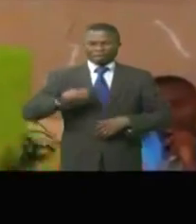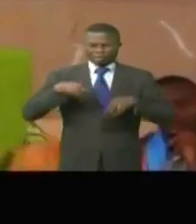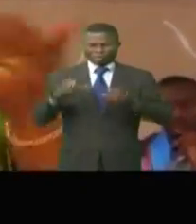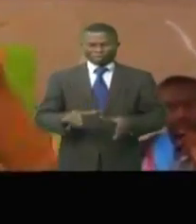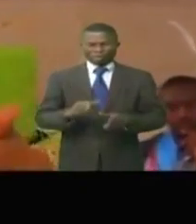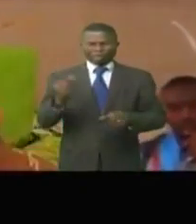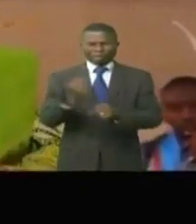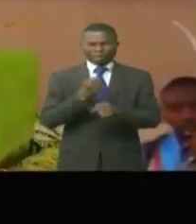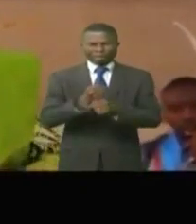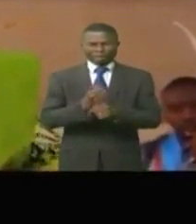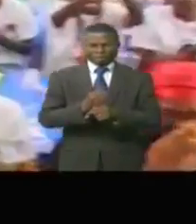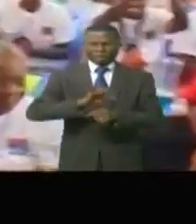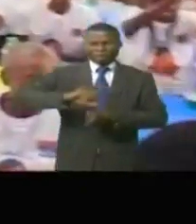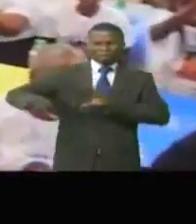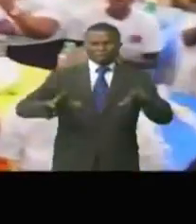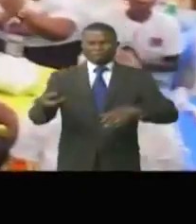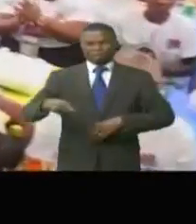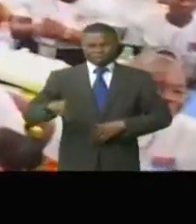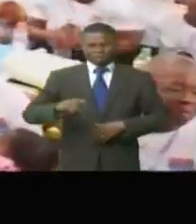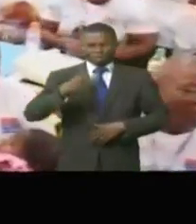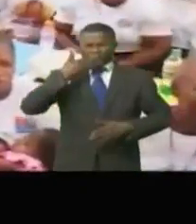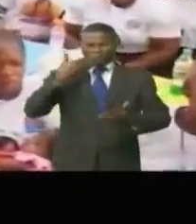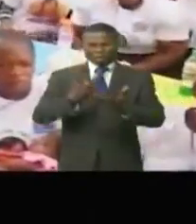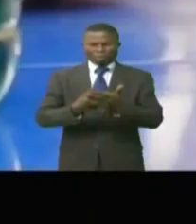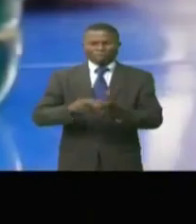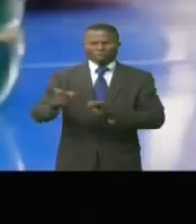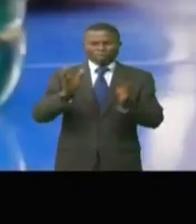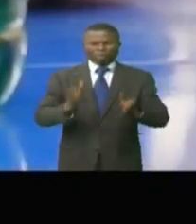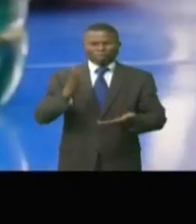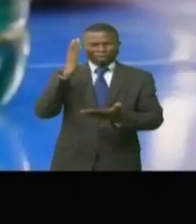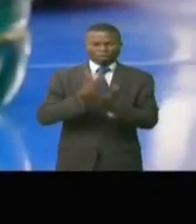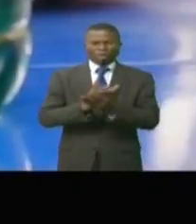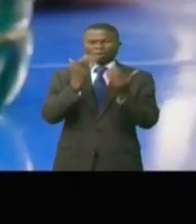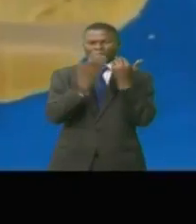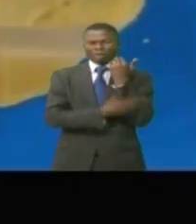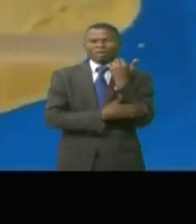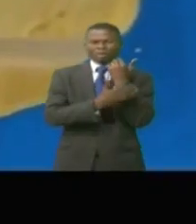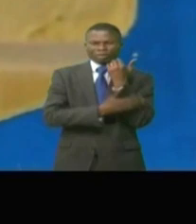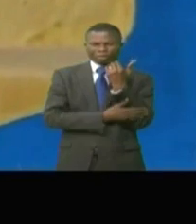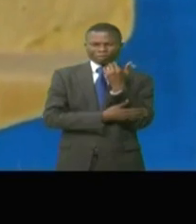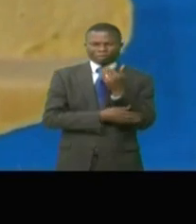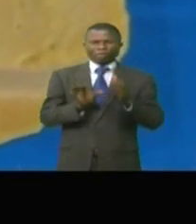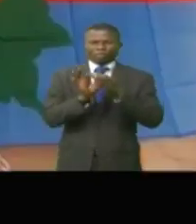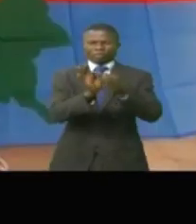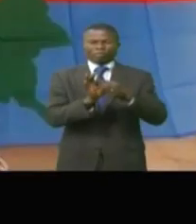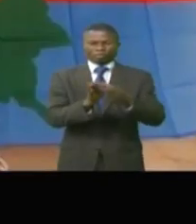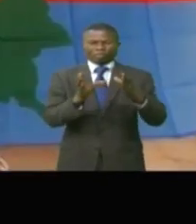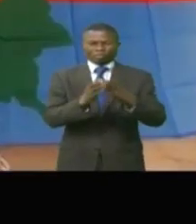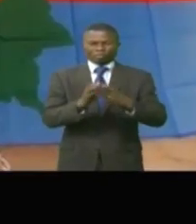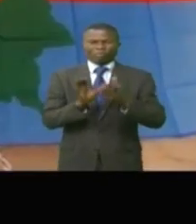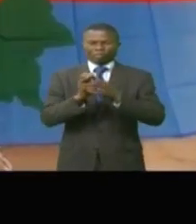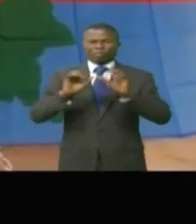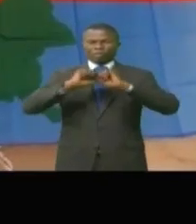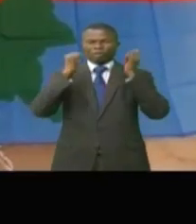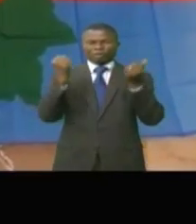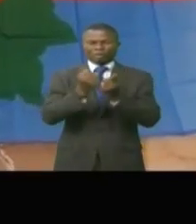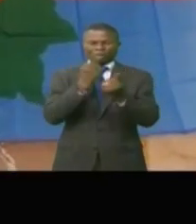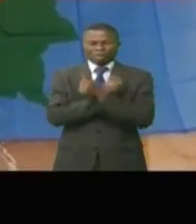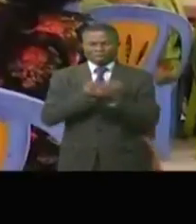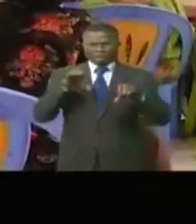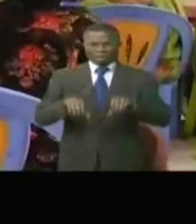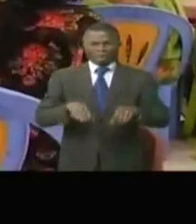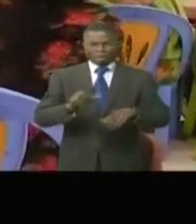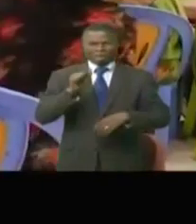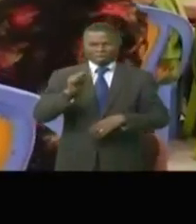synergie pour la décentralisation, la bonne gouvernance et lutte contre la pauvreté en collaboration avec l'Alliance pour l'amour du Congo